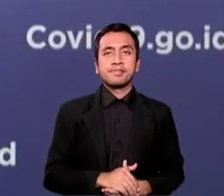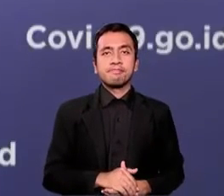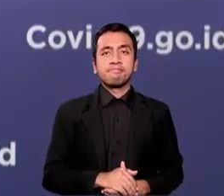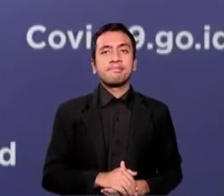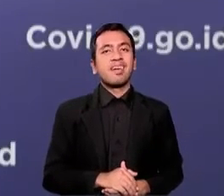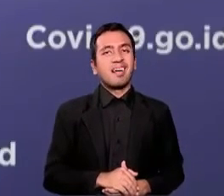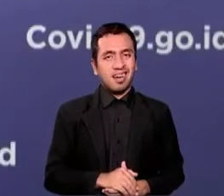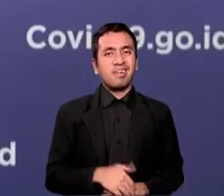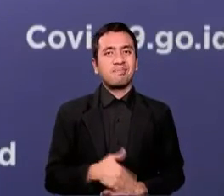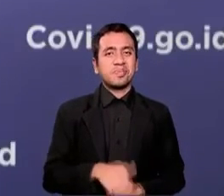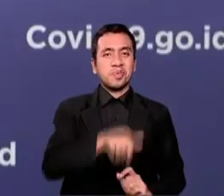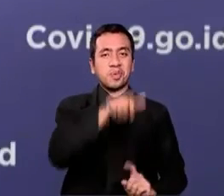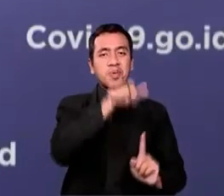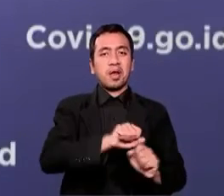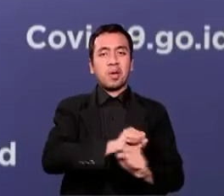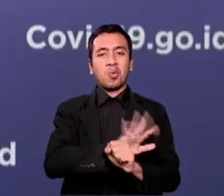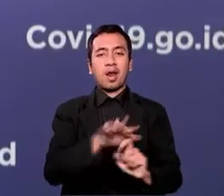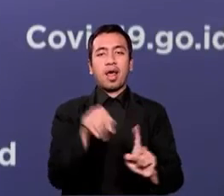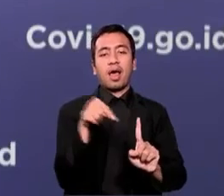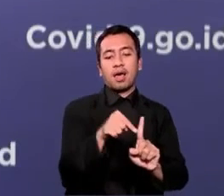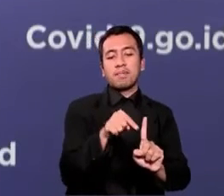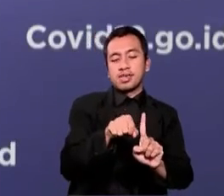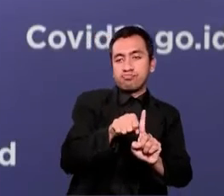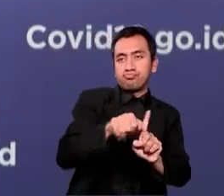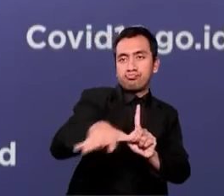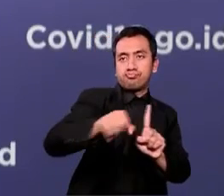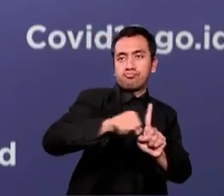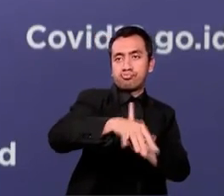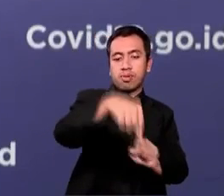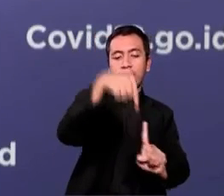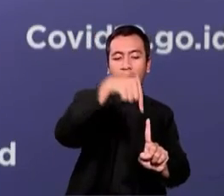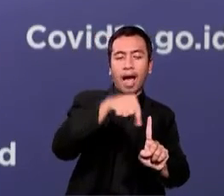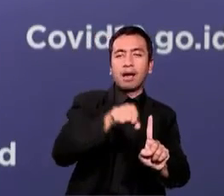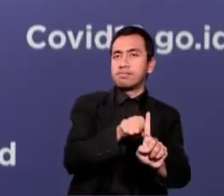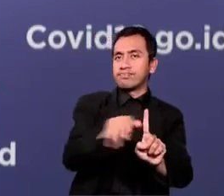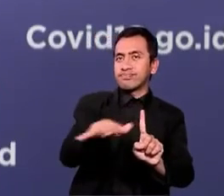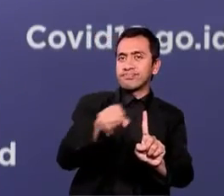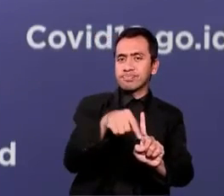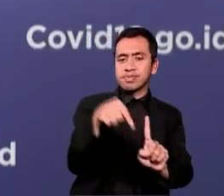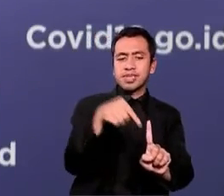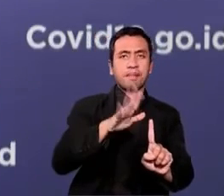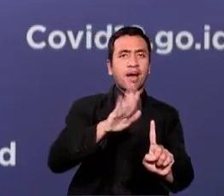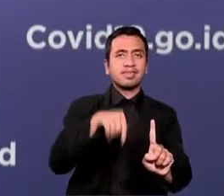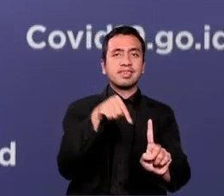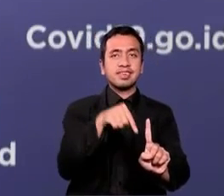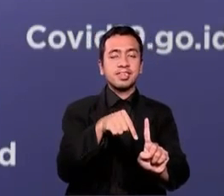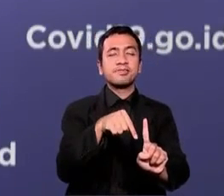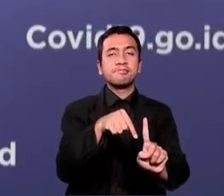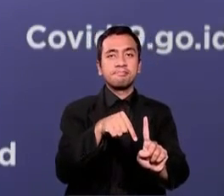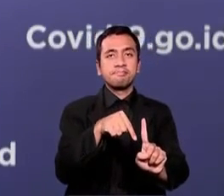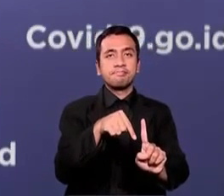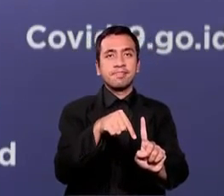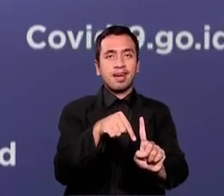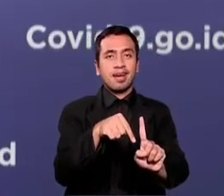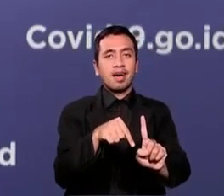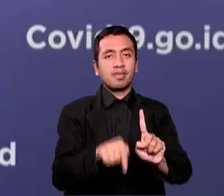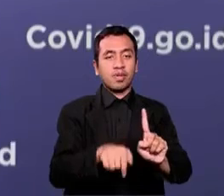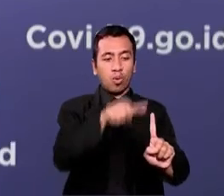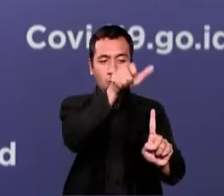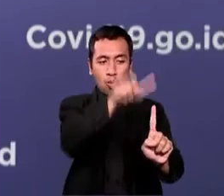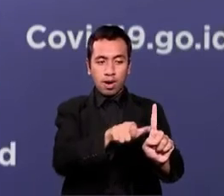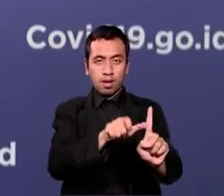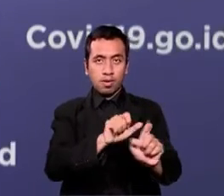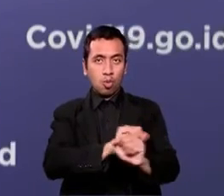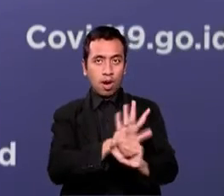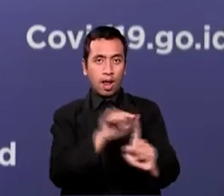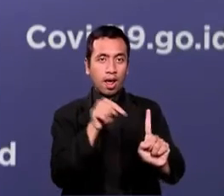sumber penularan yang berada ditengah-tengah kita yang belum melaksanakan tindakan isolasi dengan